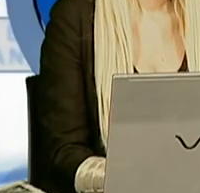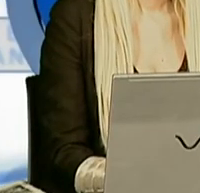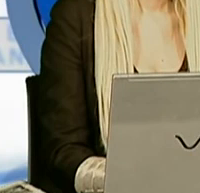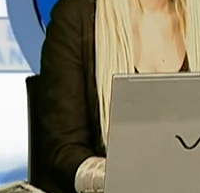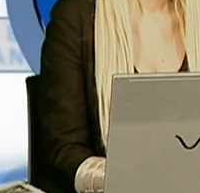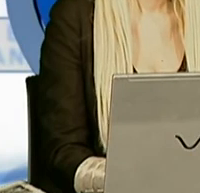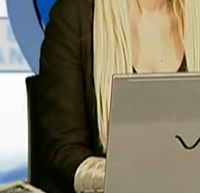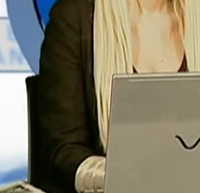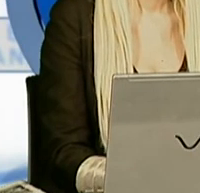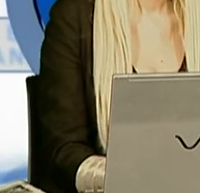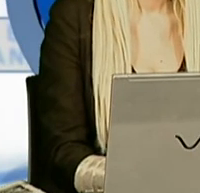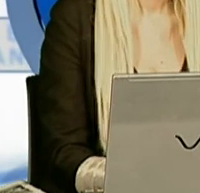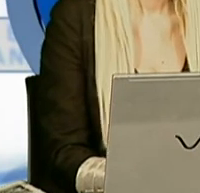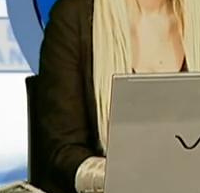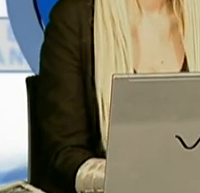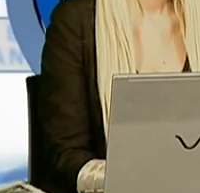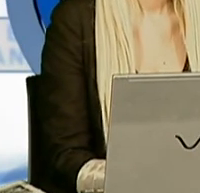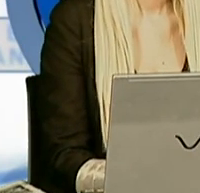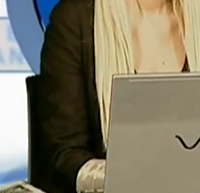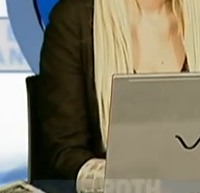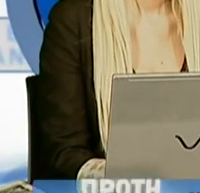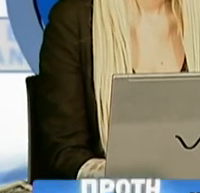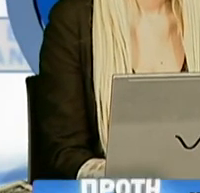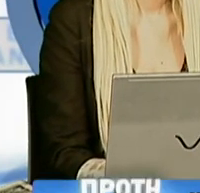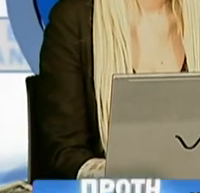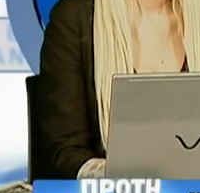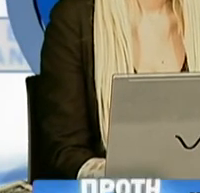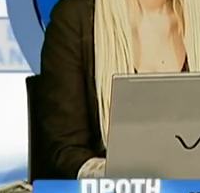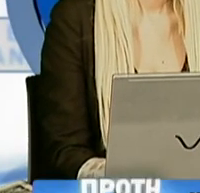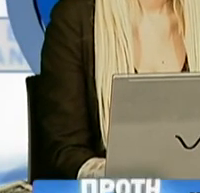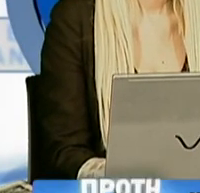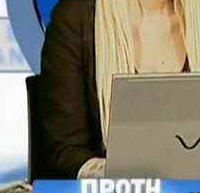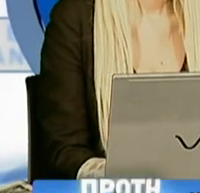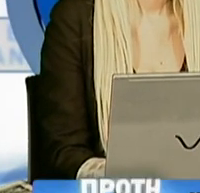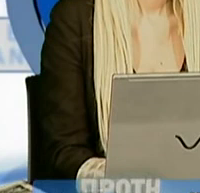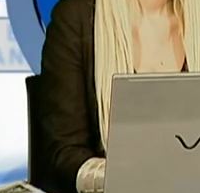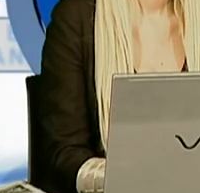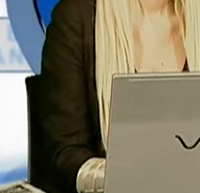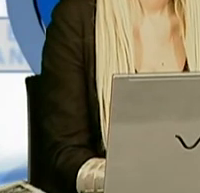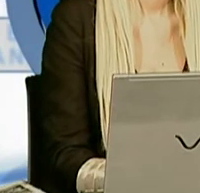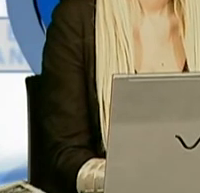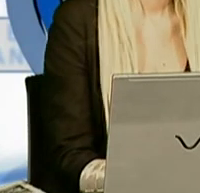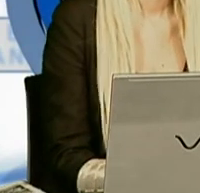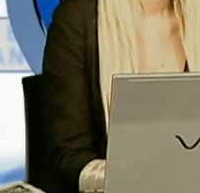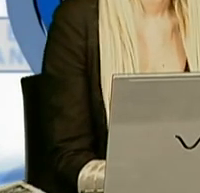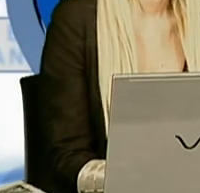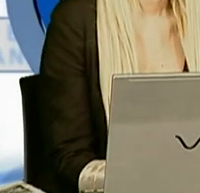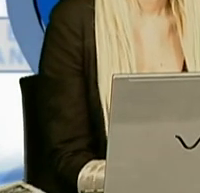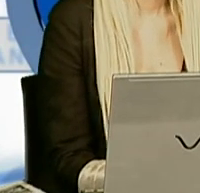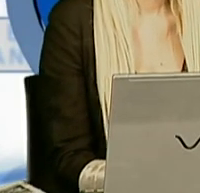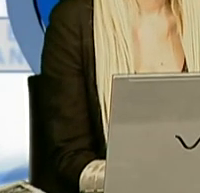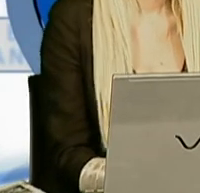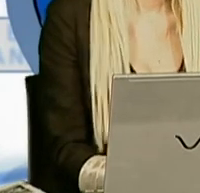Καλή σας ημέρα κυρίες και κύριοι, καλώς ορίσατε στην πρώτη ανάρτηση, καλή εβδομάδα να έχετε. Χρόνια πολλά να πούμε σε όλες